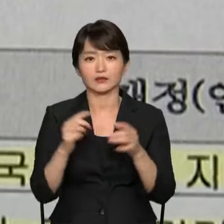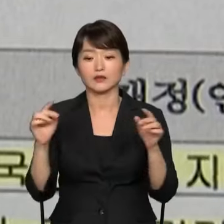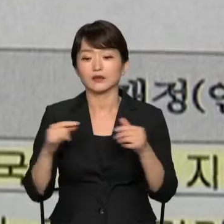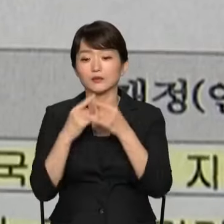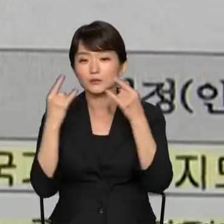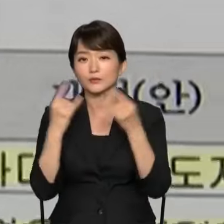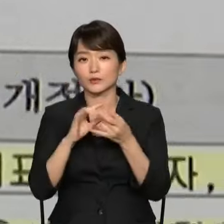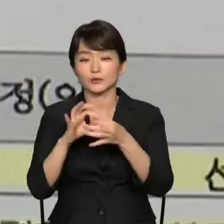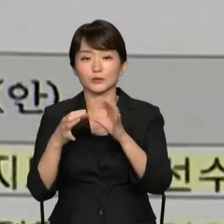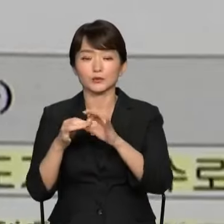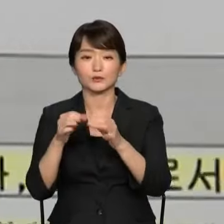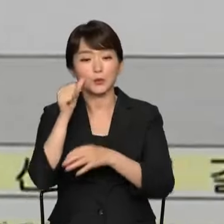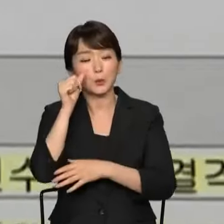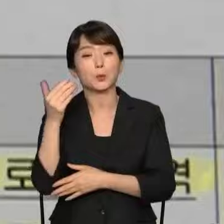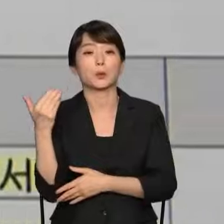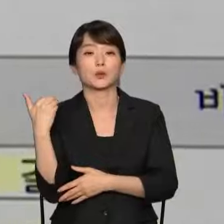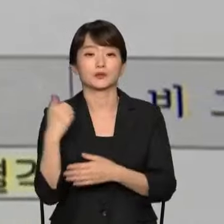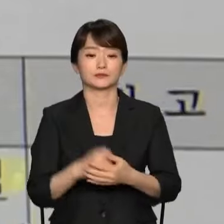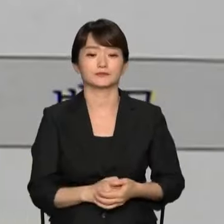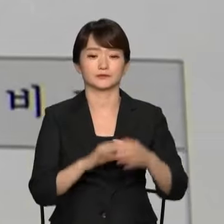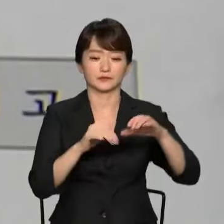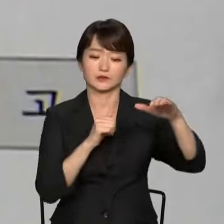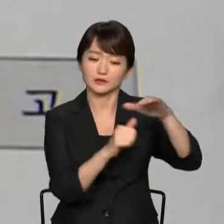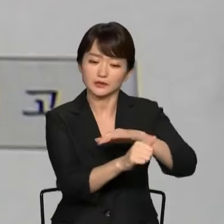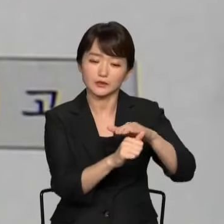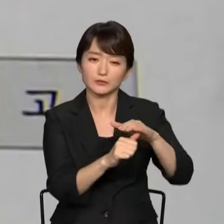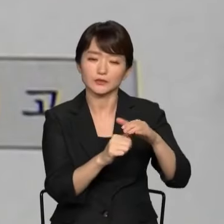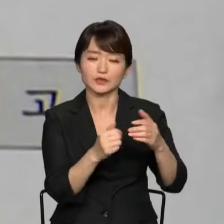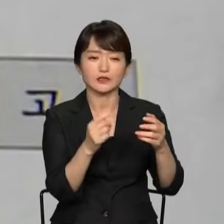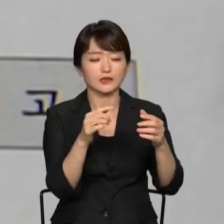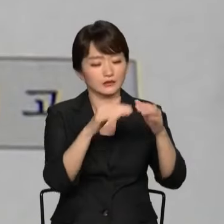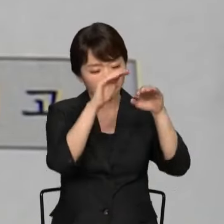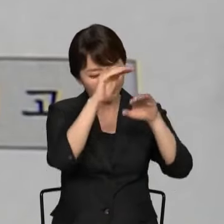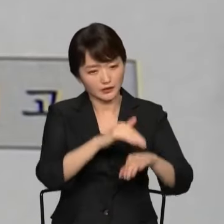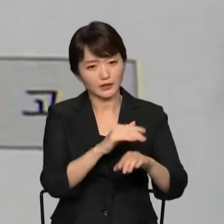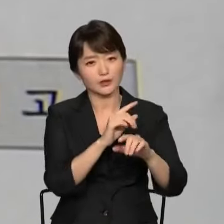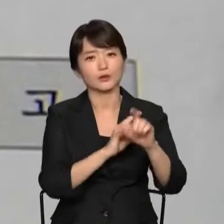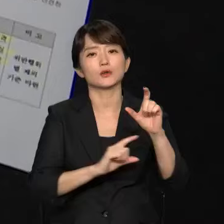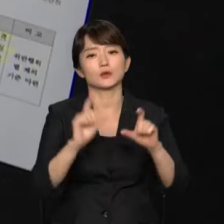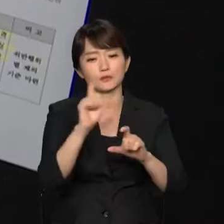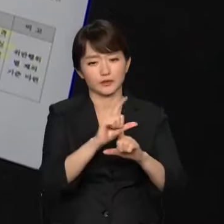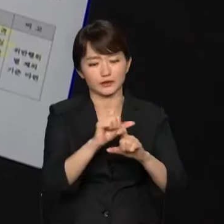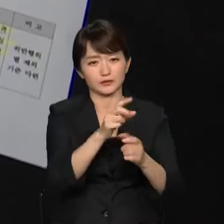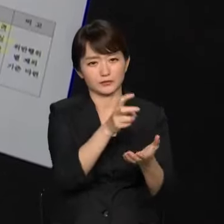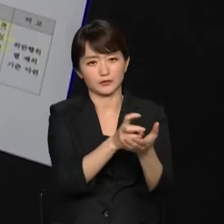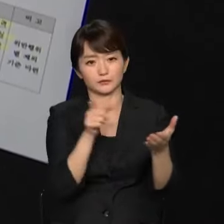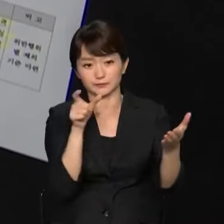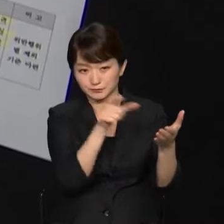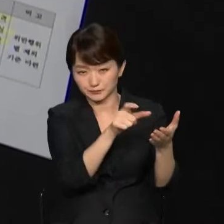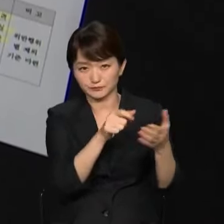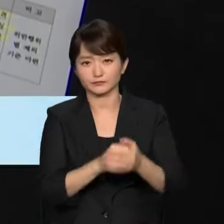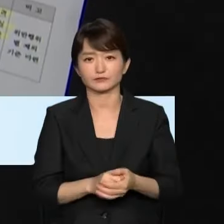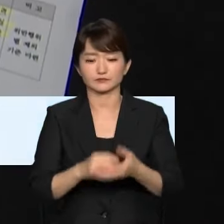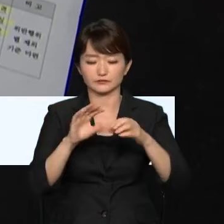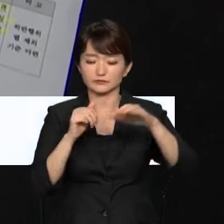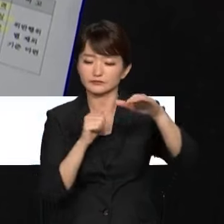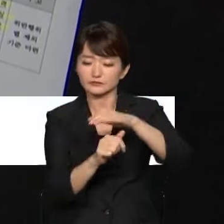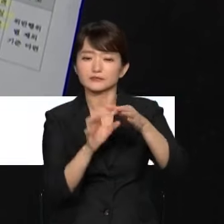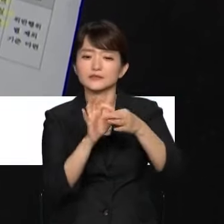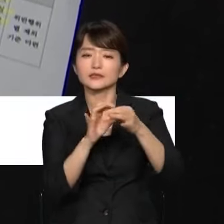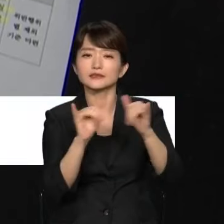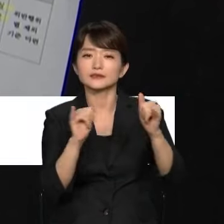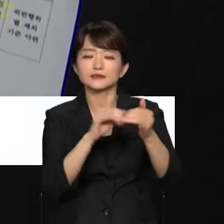국가대표 재회 지침을 보완하고 구체적인 재회 기준을 마련했다고 적었습니다 신설한 국가대표 대상 제회